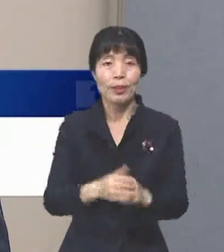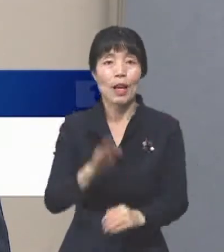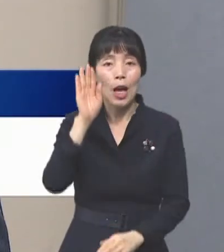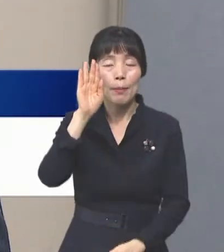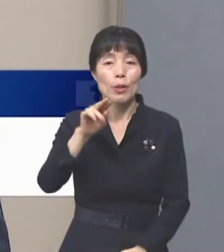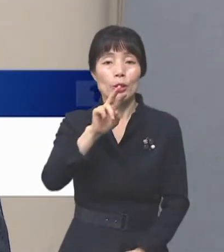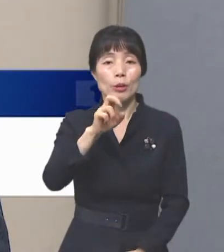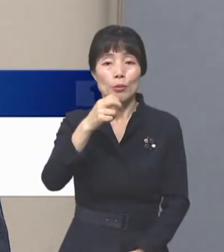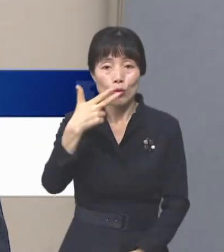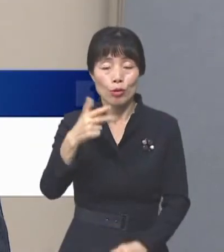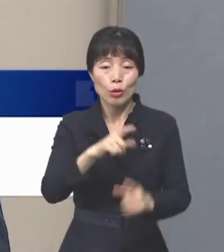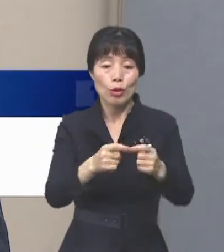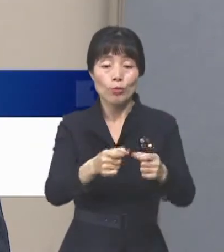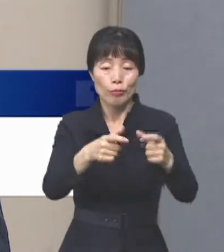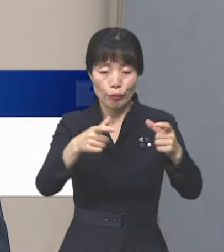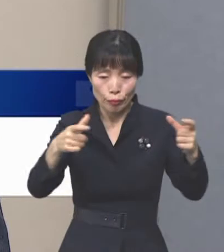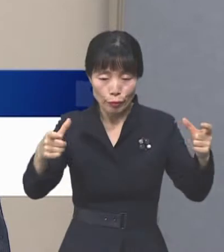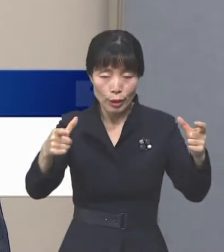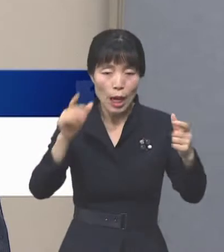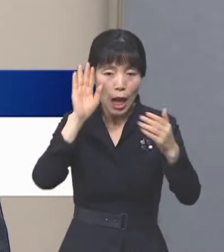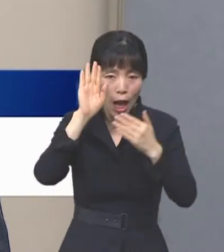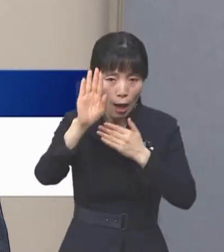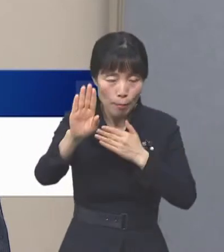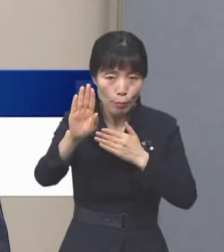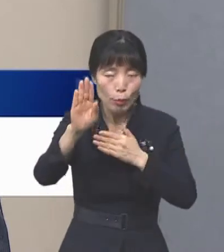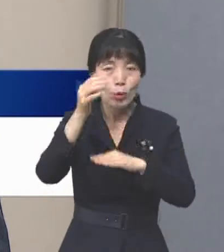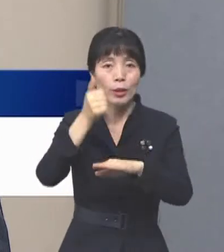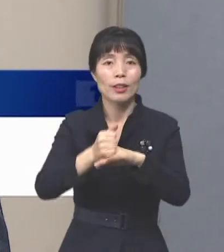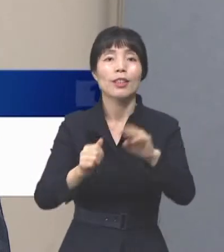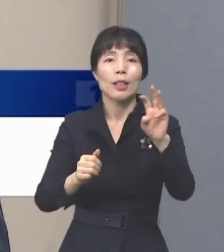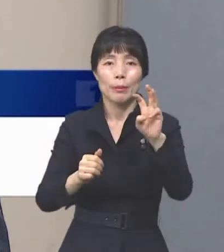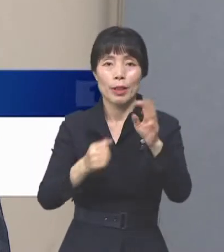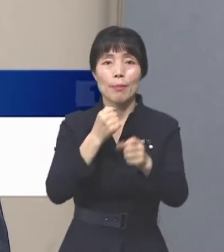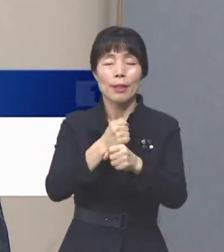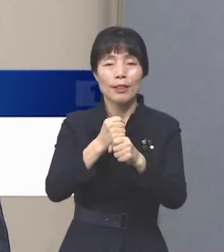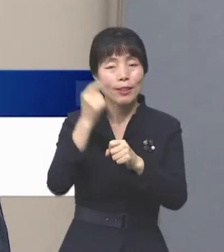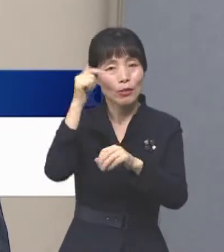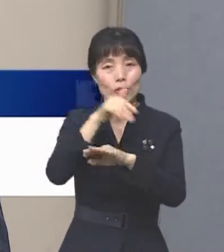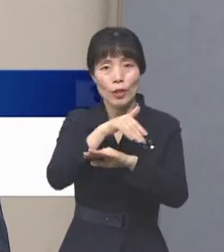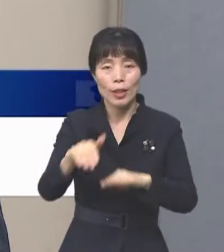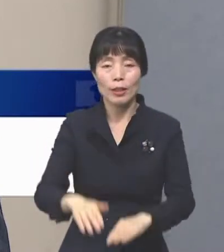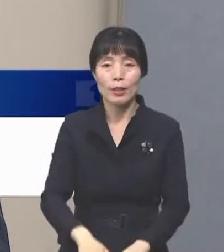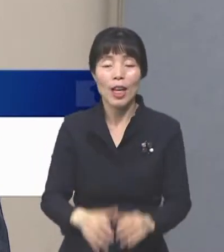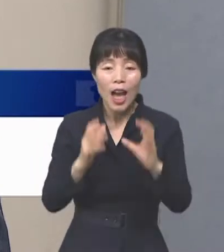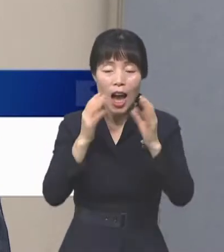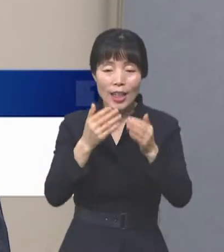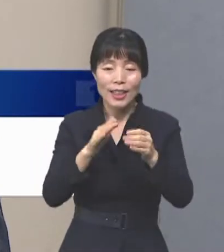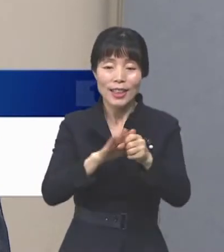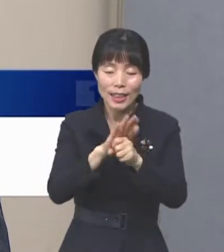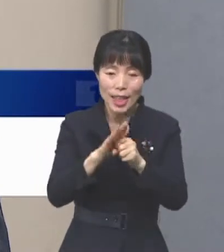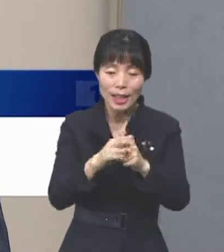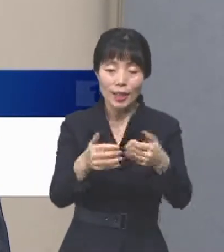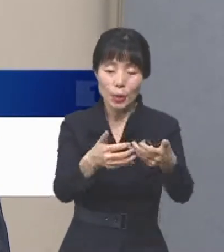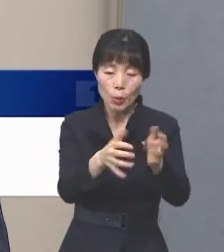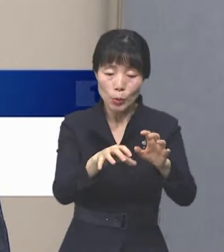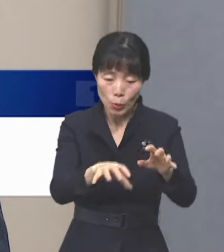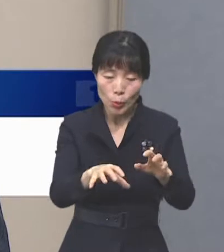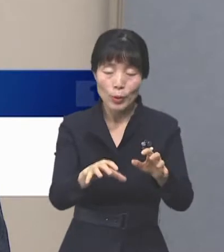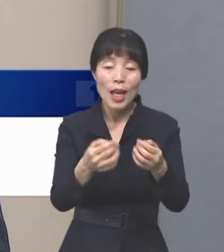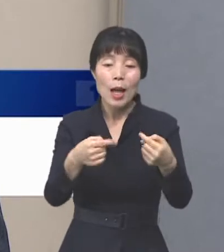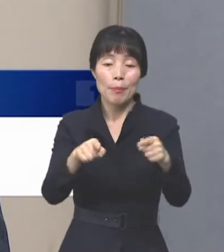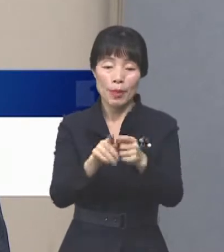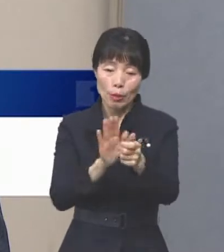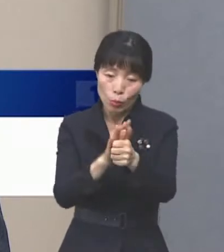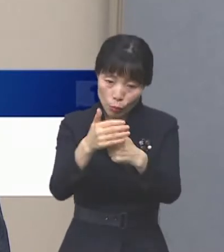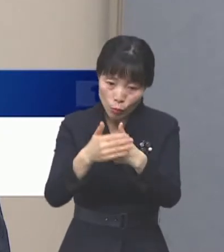해서 30개 정도까지 확대를 좀 하려고 하고 있습니다. 아이사랑 꿈터는 공동육아 돌봄 공간이라고 이해하시면